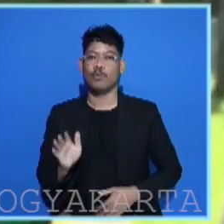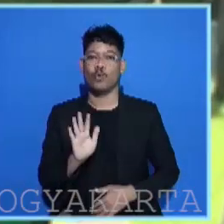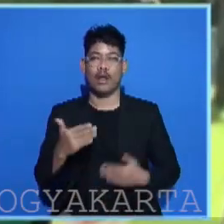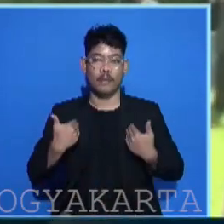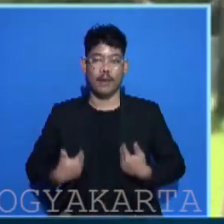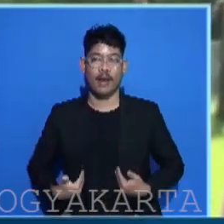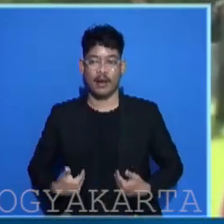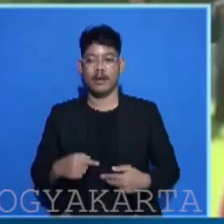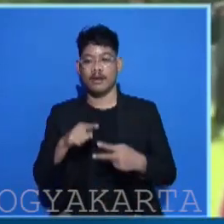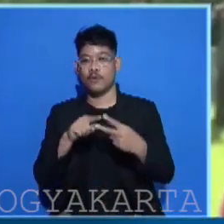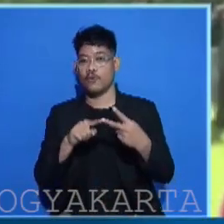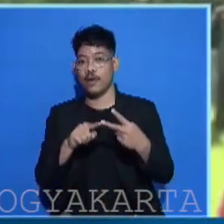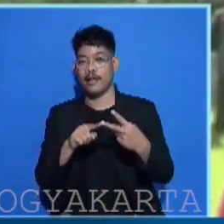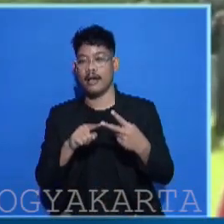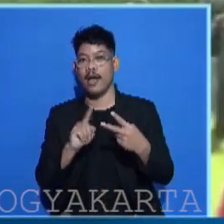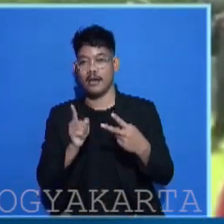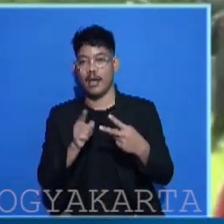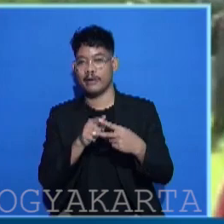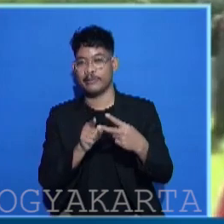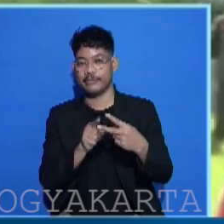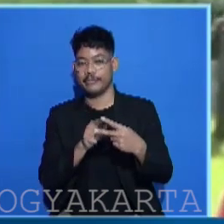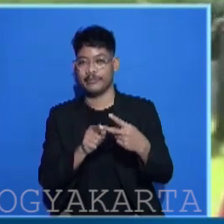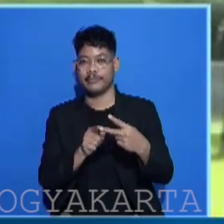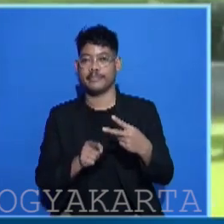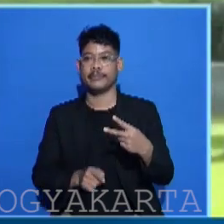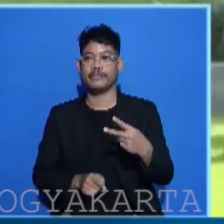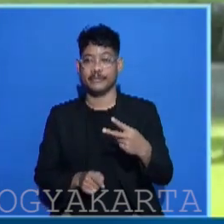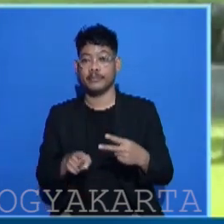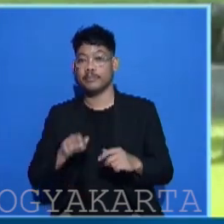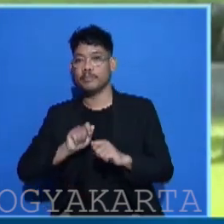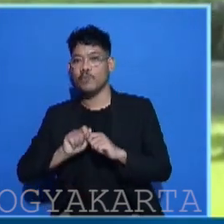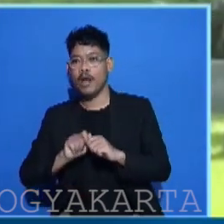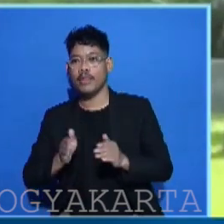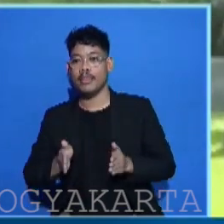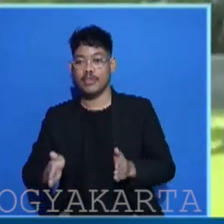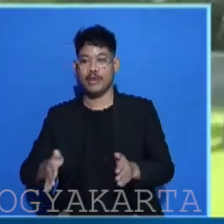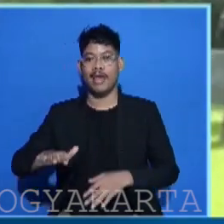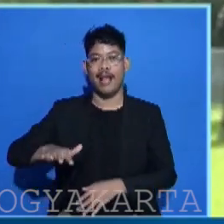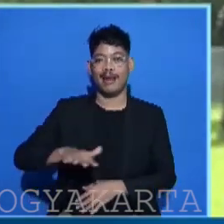Sedangkan sasaran fisik terdiri dari pembuatan talut permanen, kemudian ada